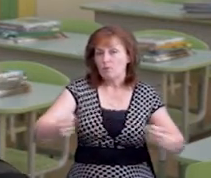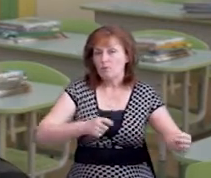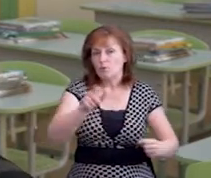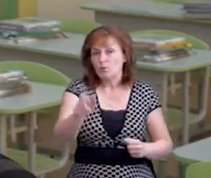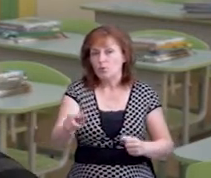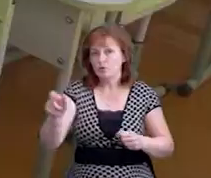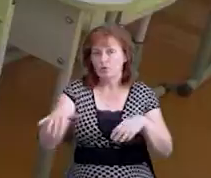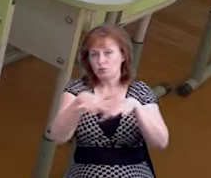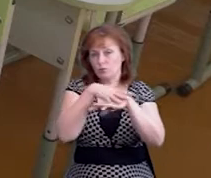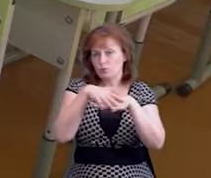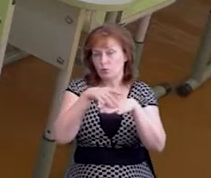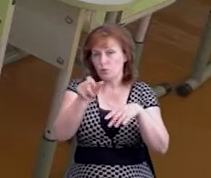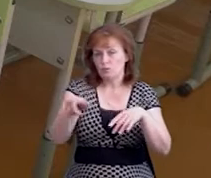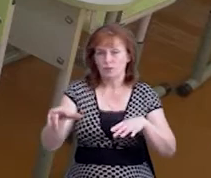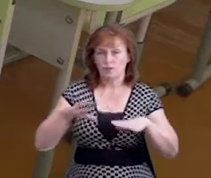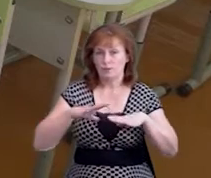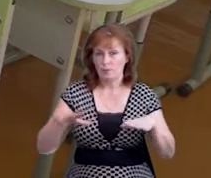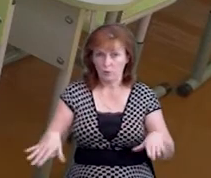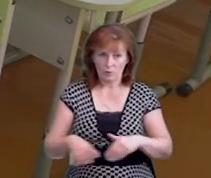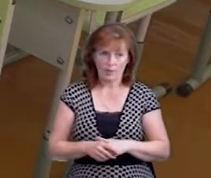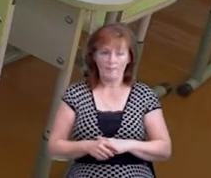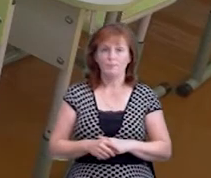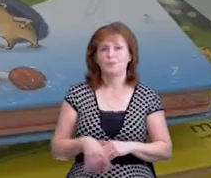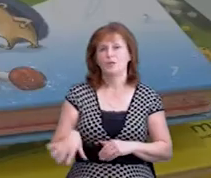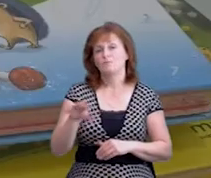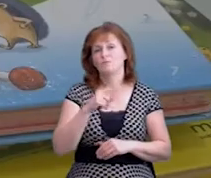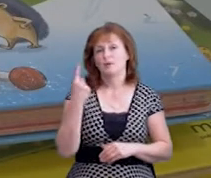було скупчення. На сьогоднішній день укомплектовані всі